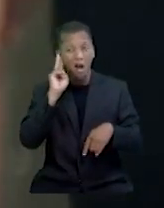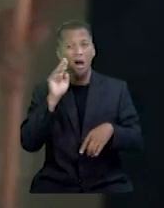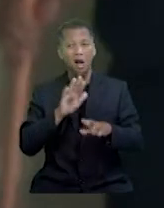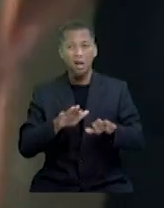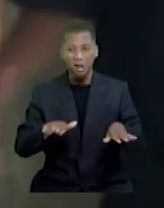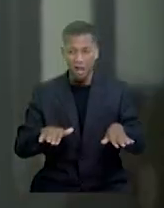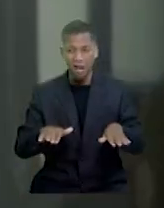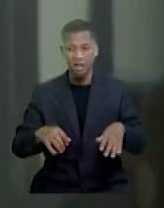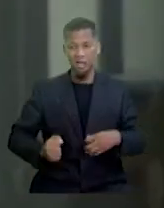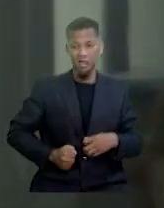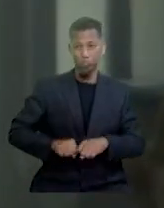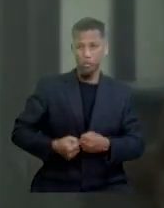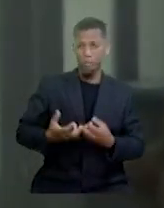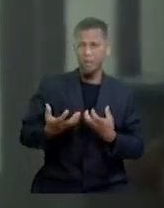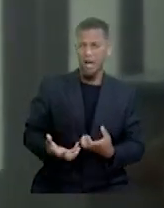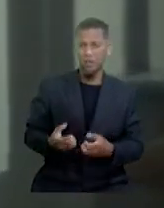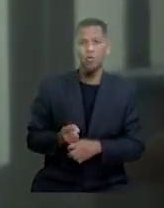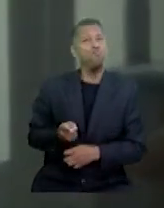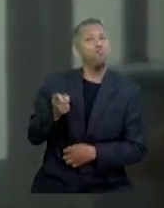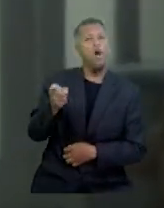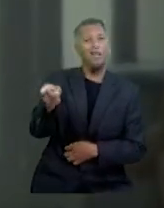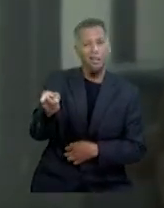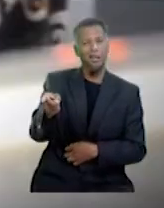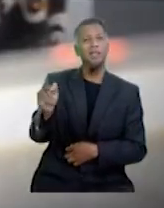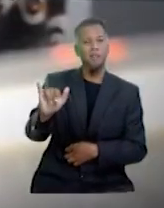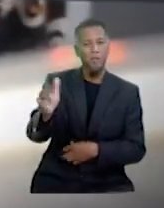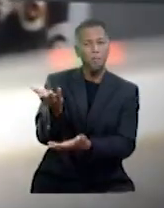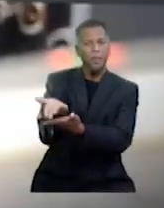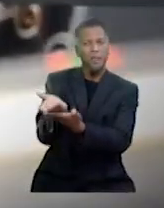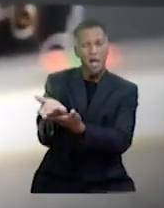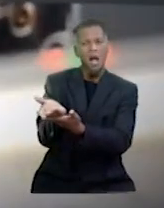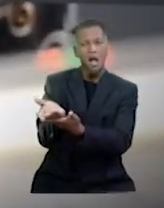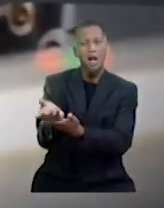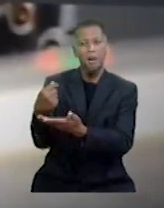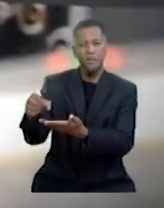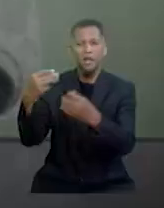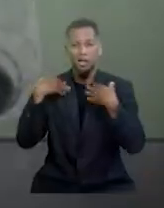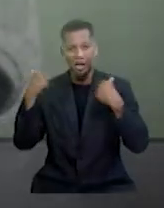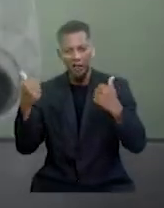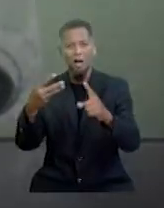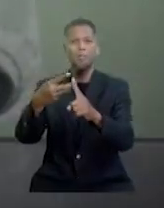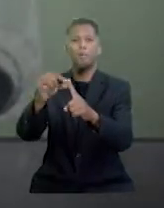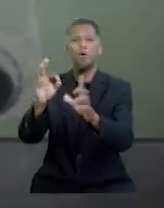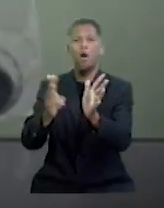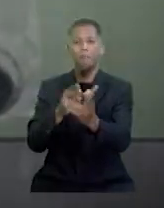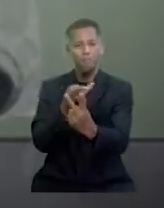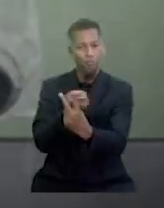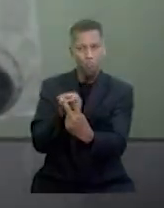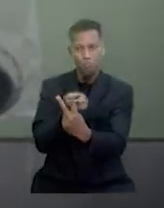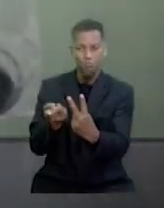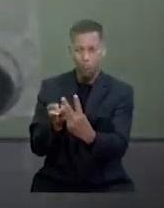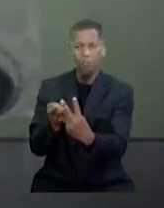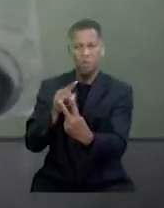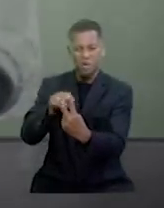Mereka menggugat sejumlah lembaga termasuk BPOM dan Kementerian Kesehatan yang dinilai abai melakukan fungsi pengawasan dan